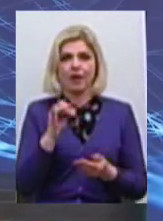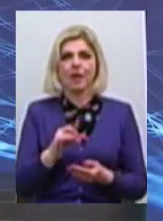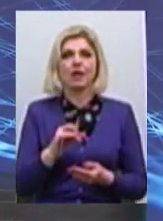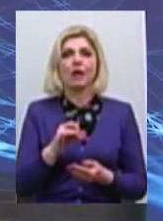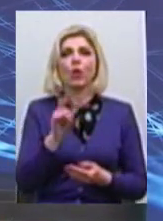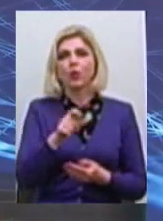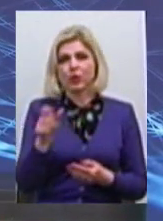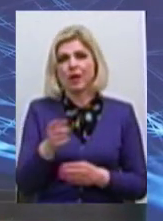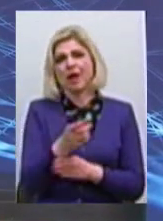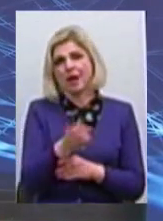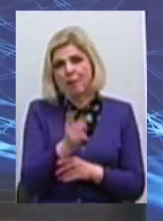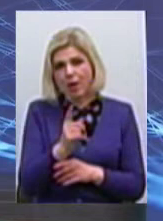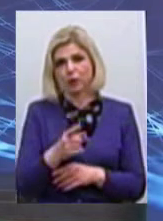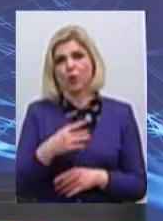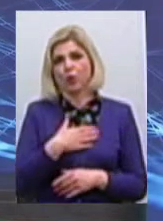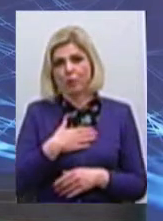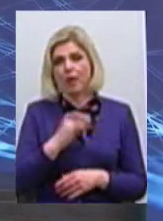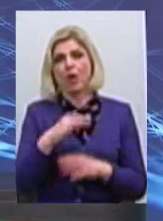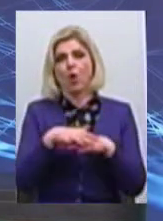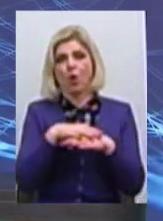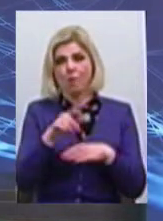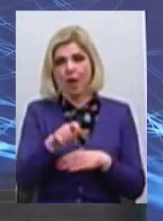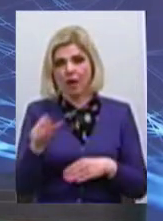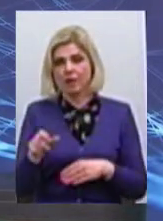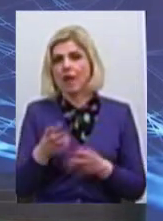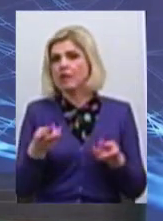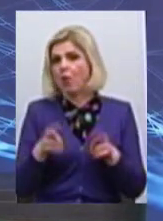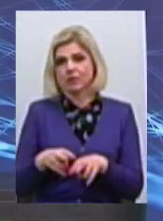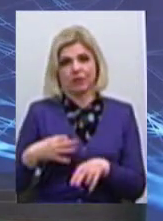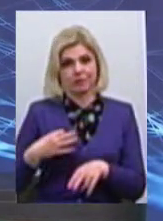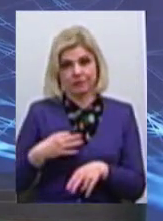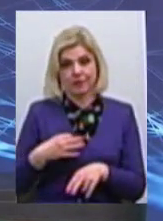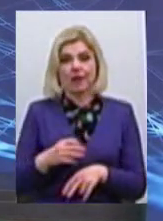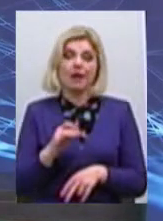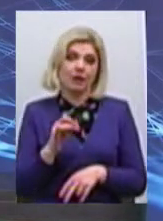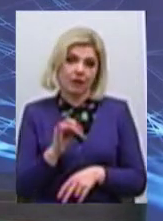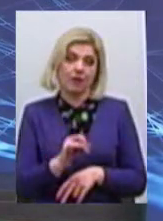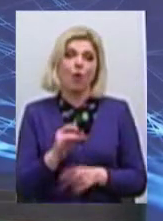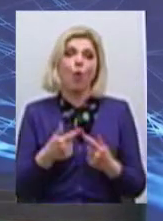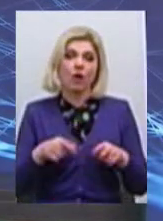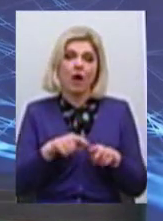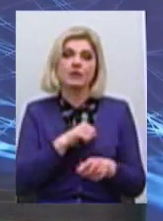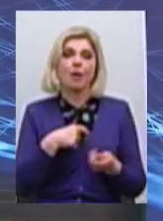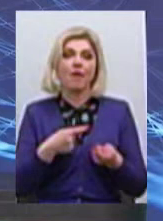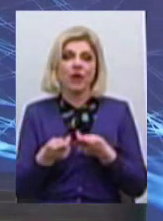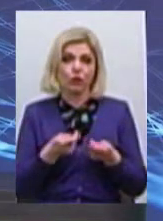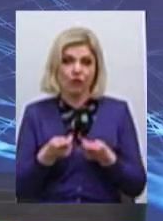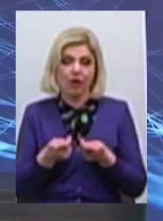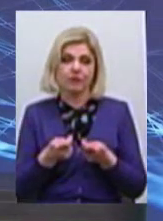водних біоресурсів, і громада не залишилась осторонь, і органи місцевого